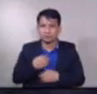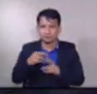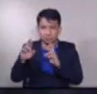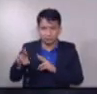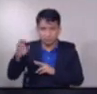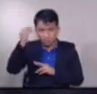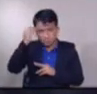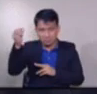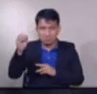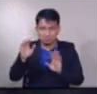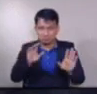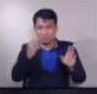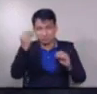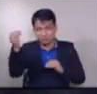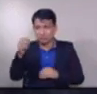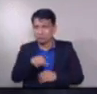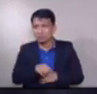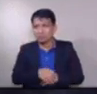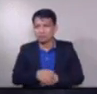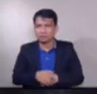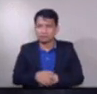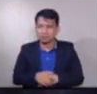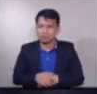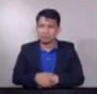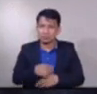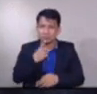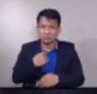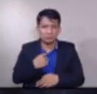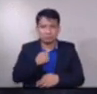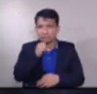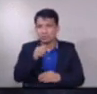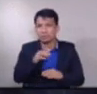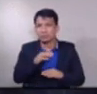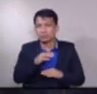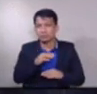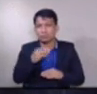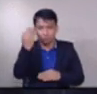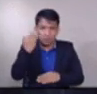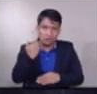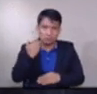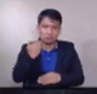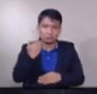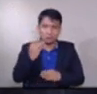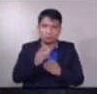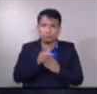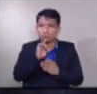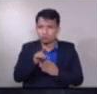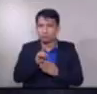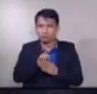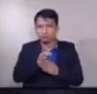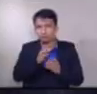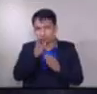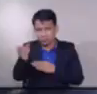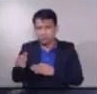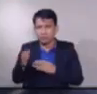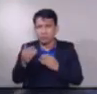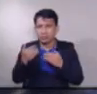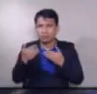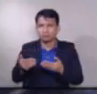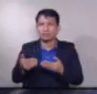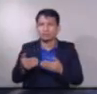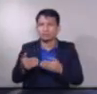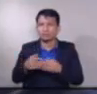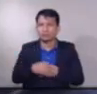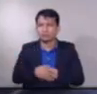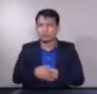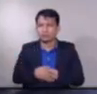opinion, but that is not suffice. That is not enough. Mm-hmm. So, let's go to the bottom line. Gagawa tayo ng noodles, wag